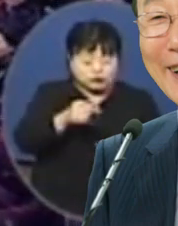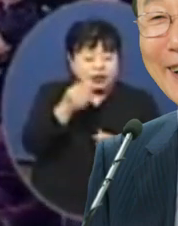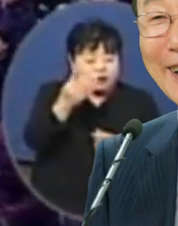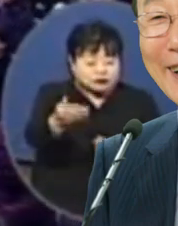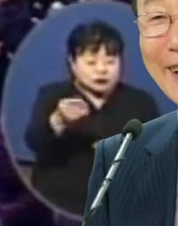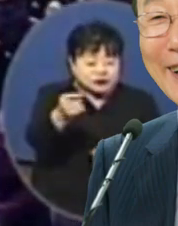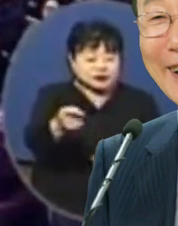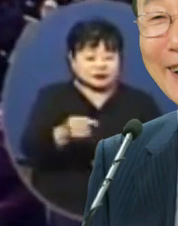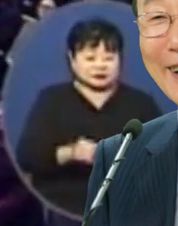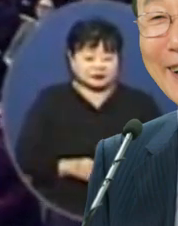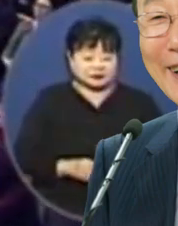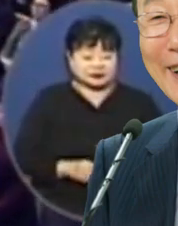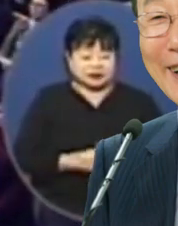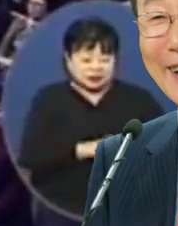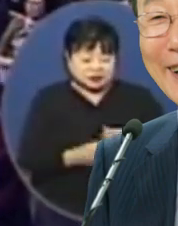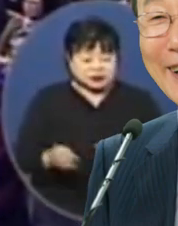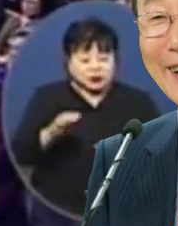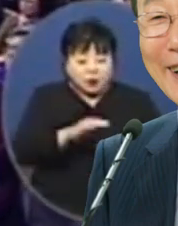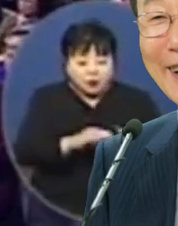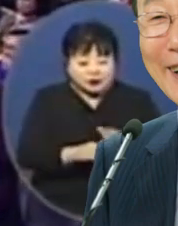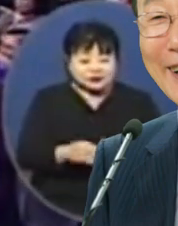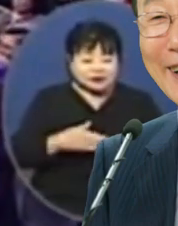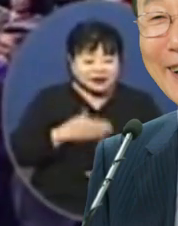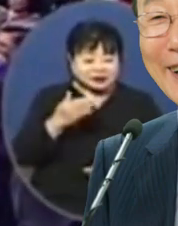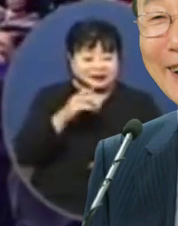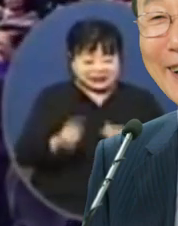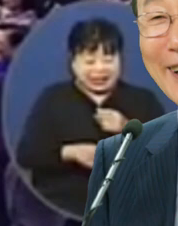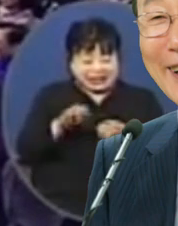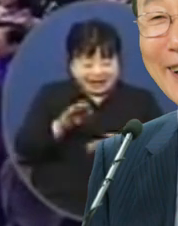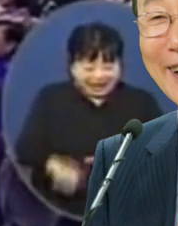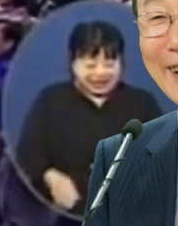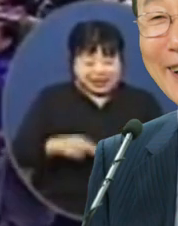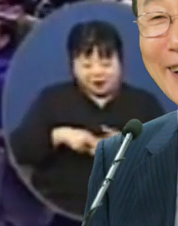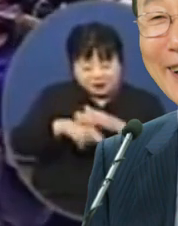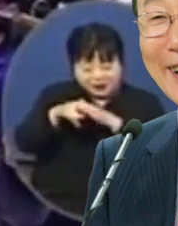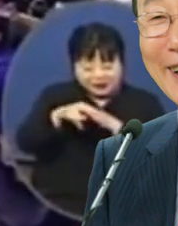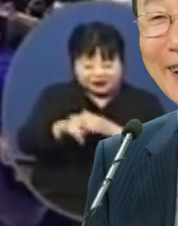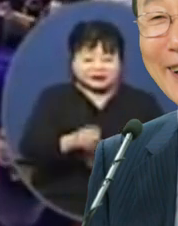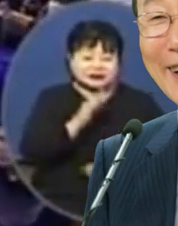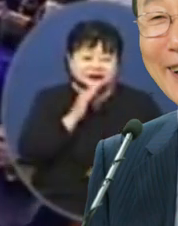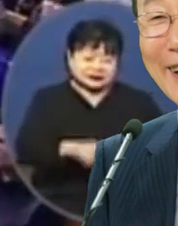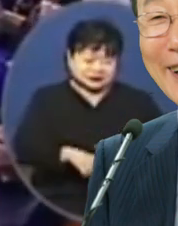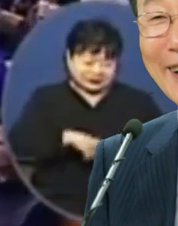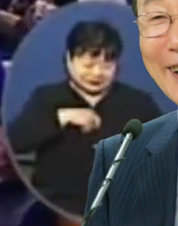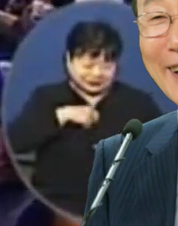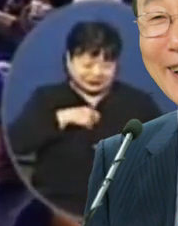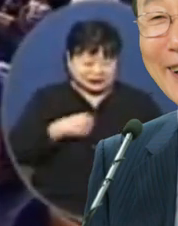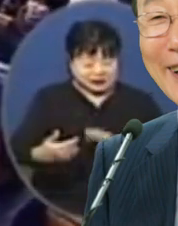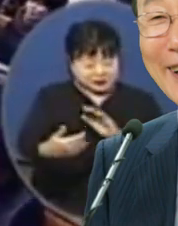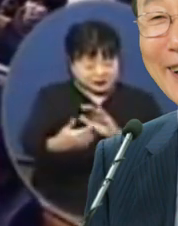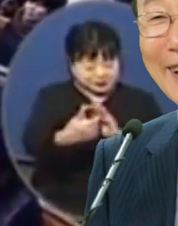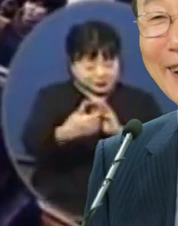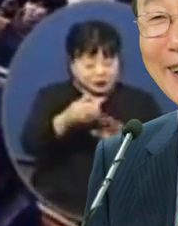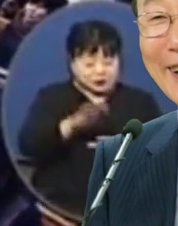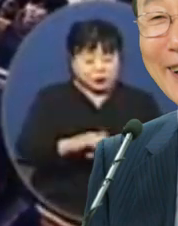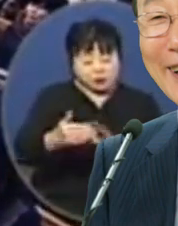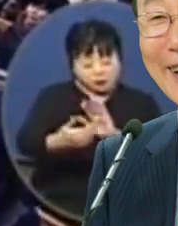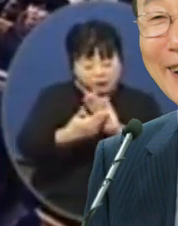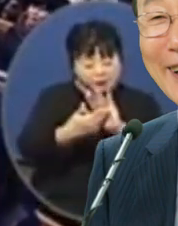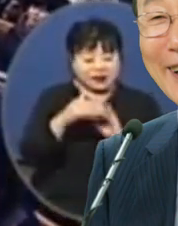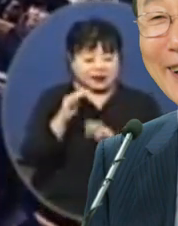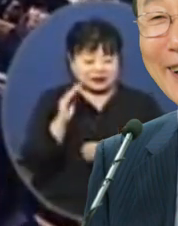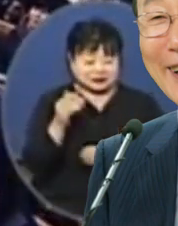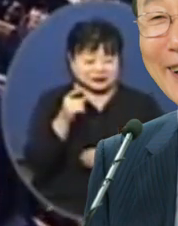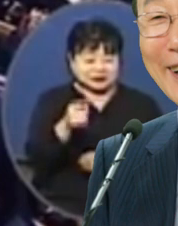그가 너를 그의 기수로 덮으시리니 내가 그의 날개 아래 피하리로다. 그의 진실함은 방패와 손방패가